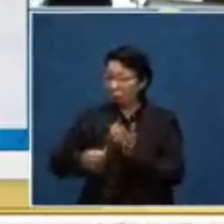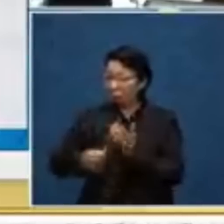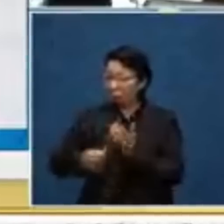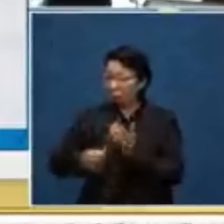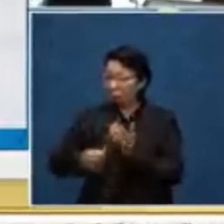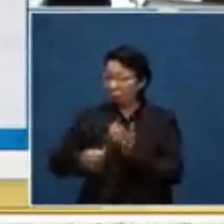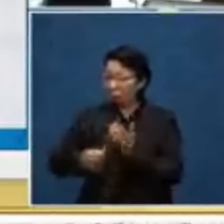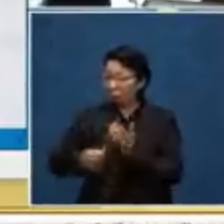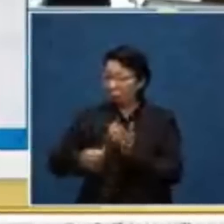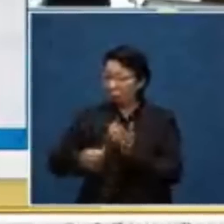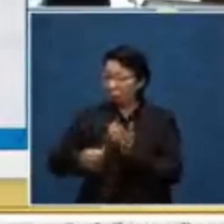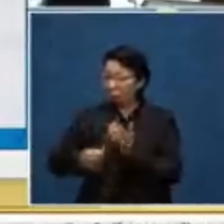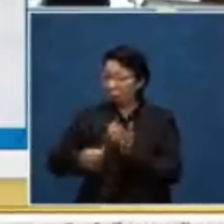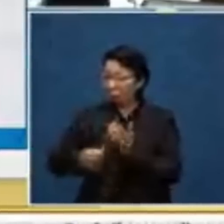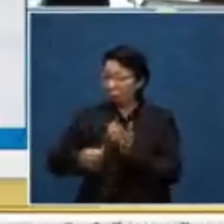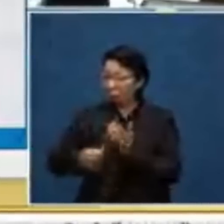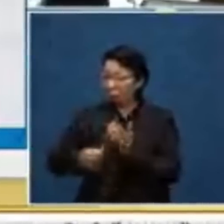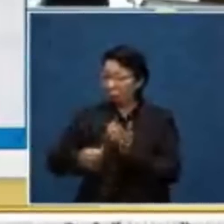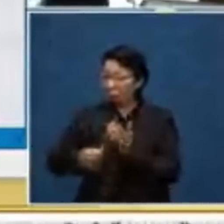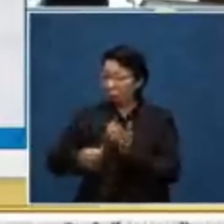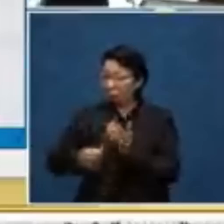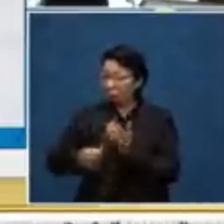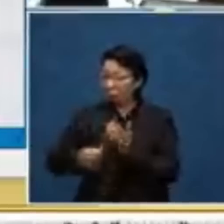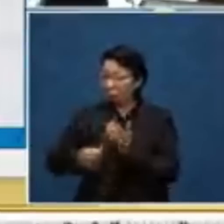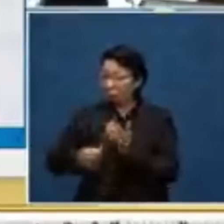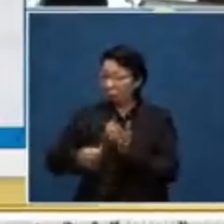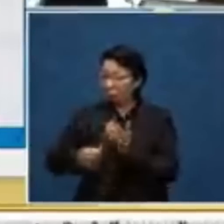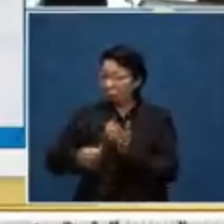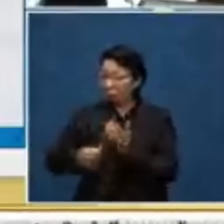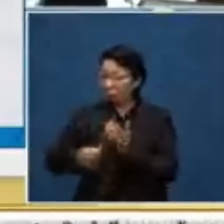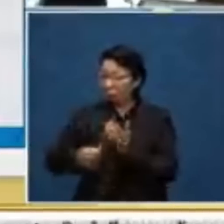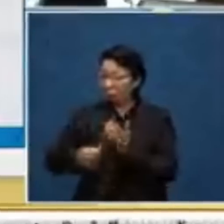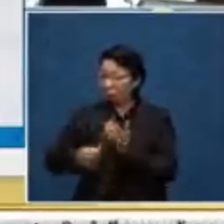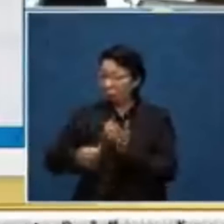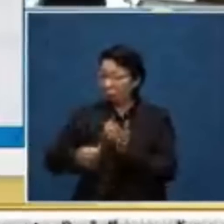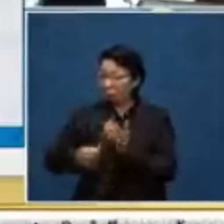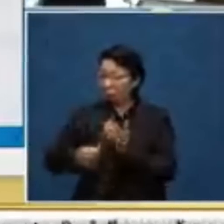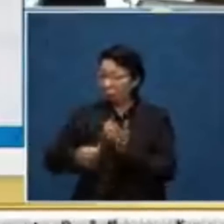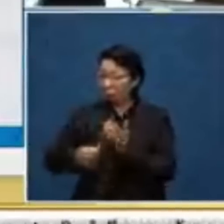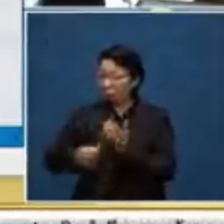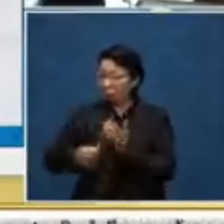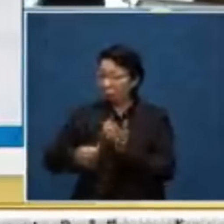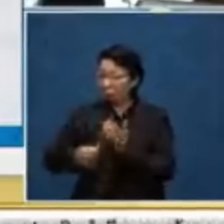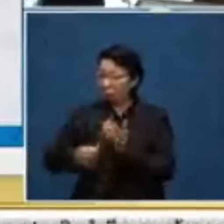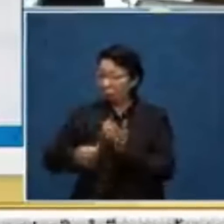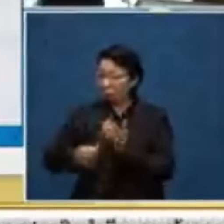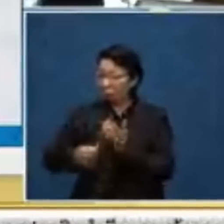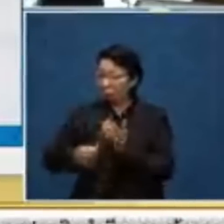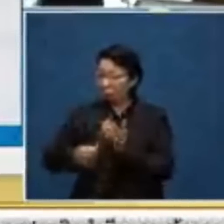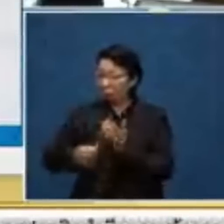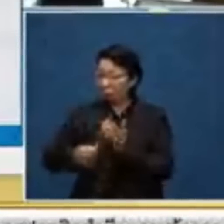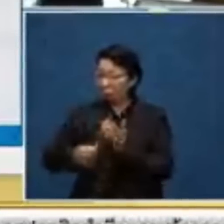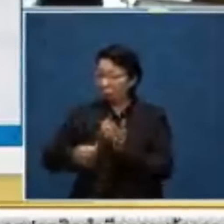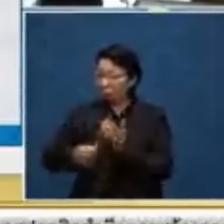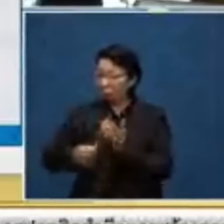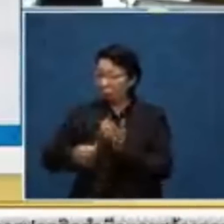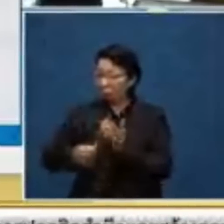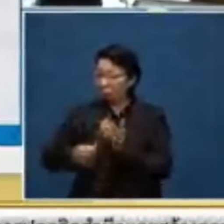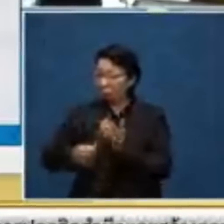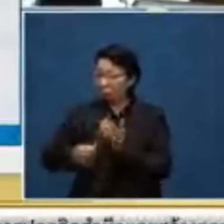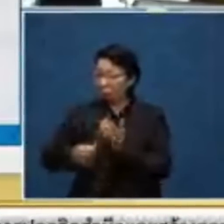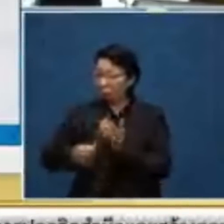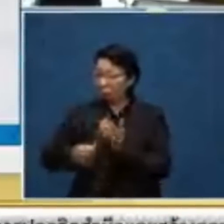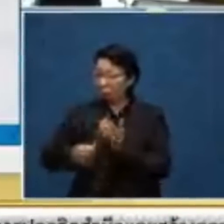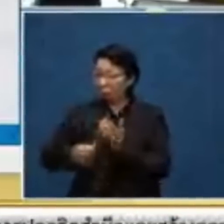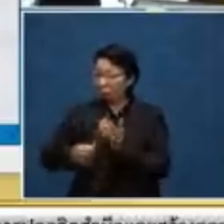รีตำบลลาดตะเคียนอำเภอกบิลจังหวัดปราจีนบุรีค่ะและถึงแม้ว่าโรงไฟฟ้า3โรงนี้จะเป็นโ